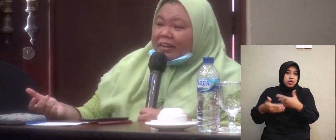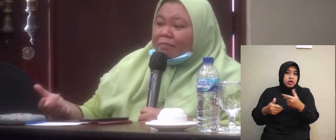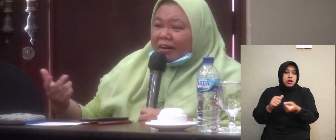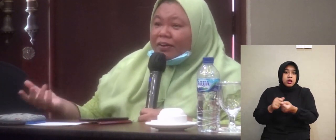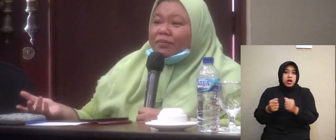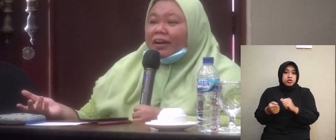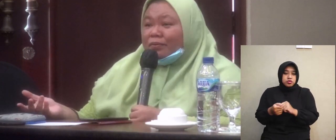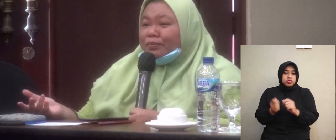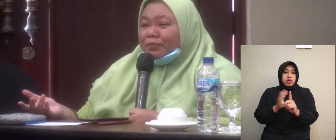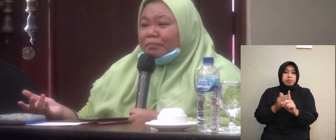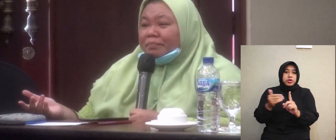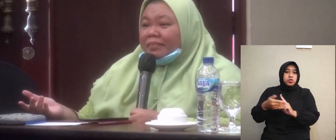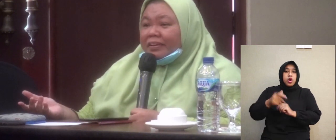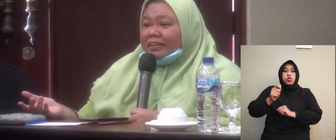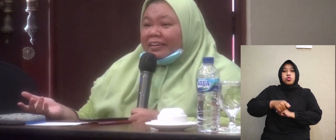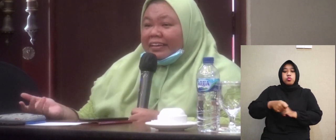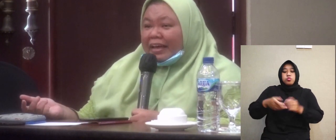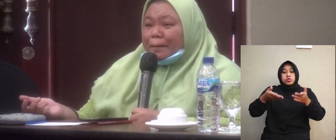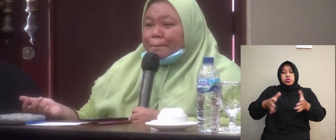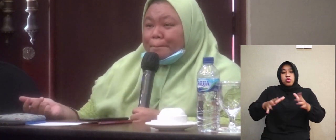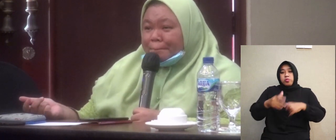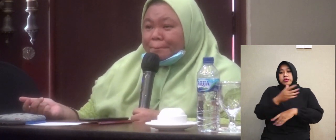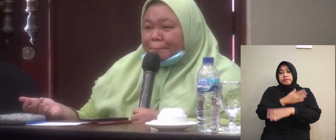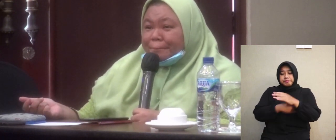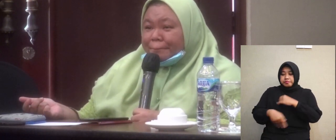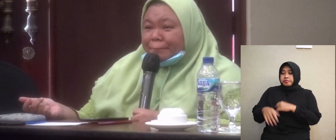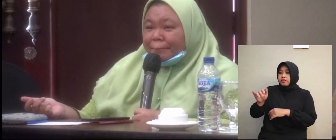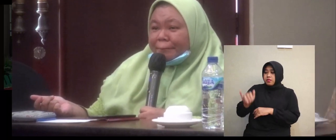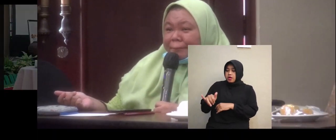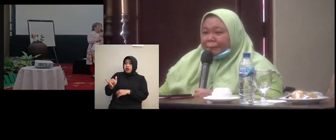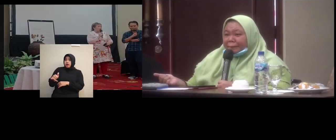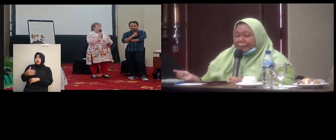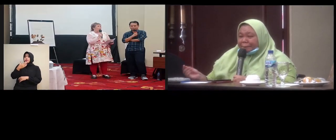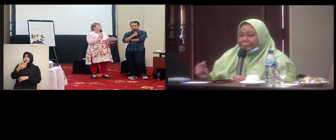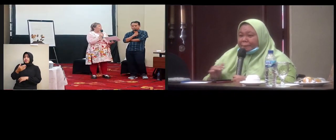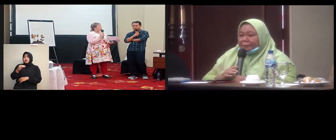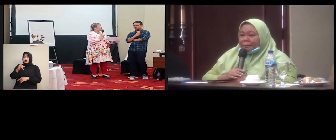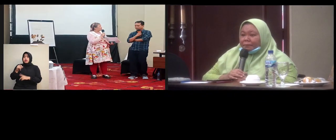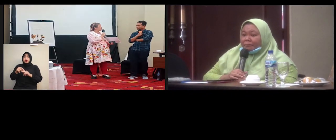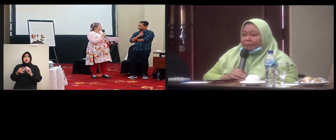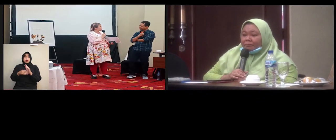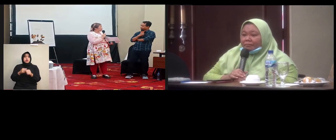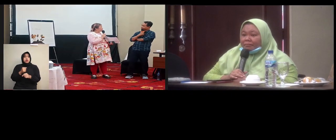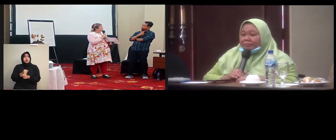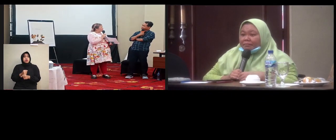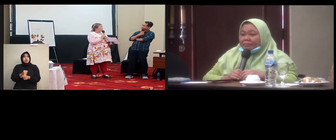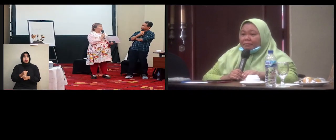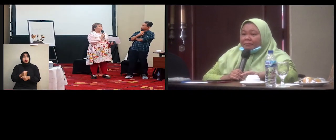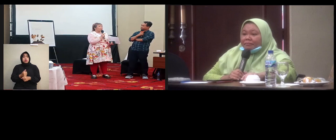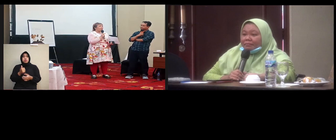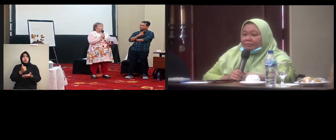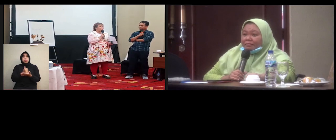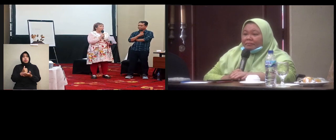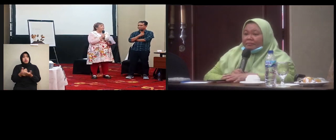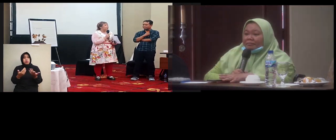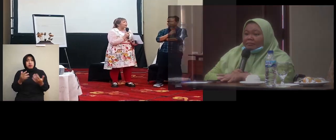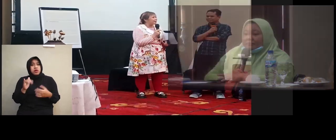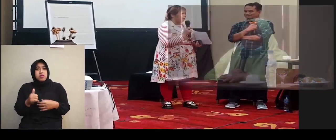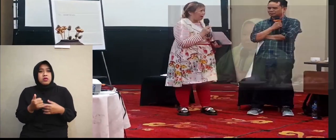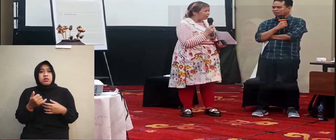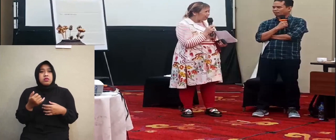penuh dan perlindungan hukum Terima kasih Mbak Ipung ini ya apa namanya